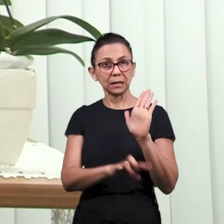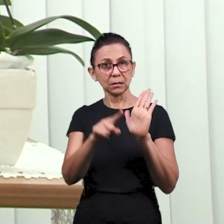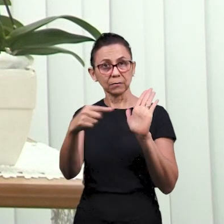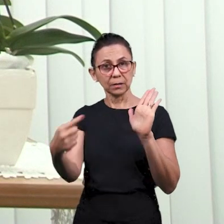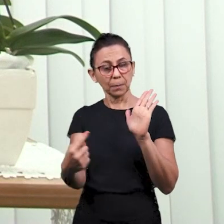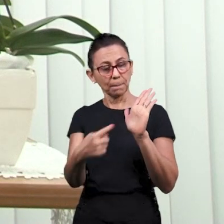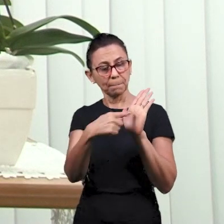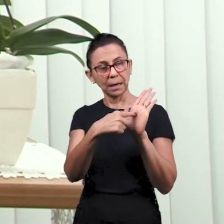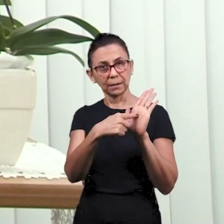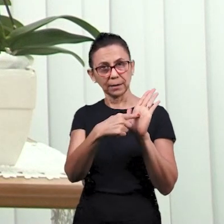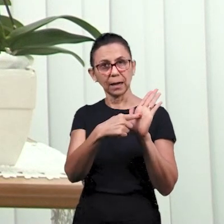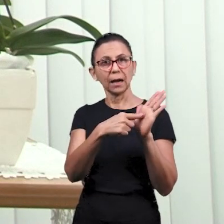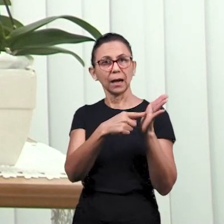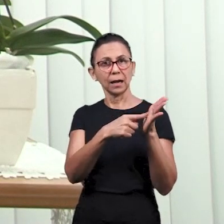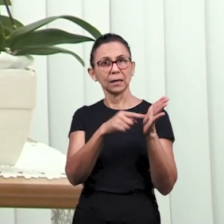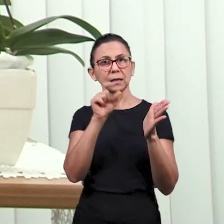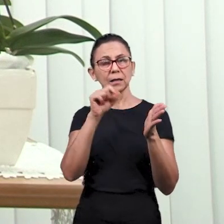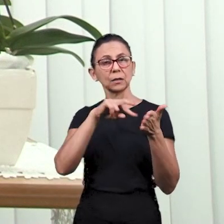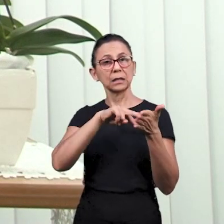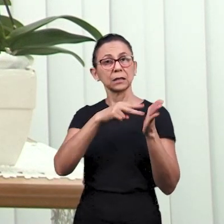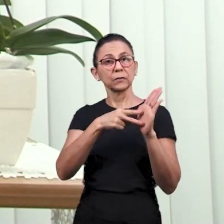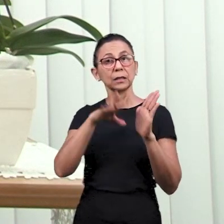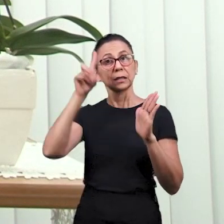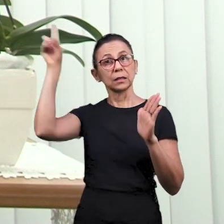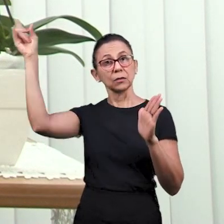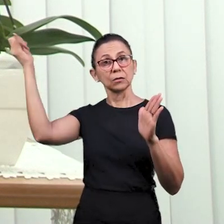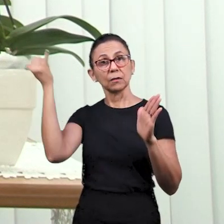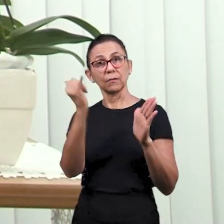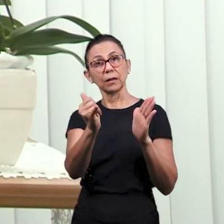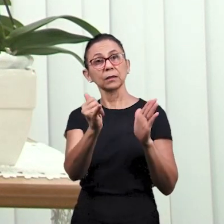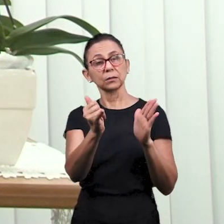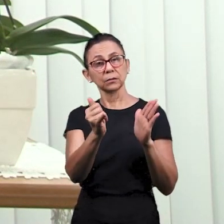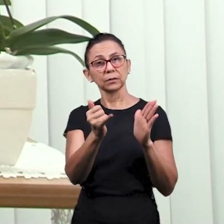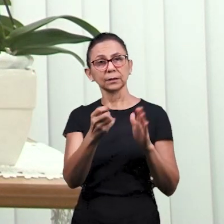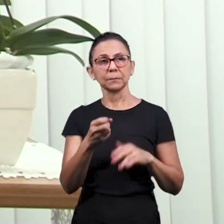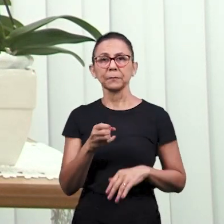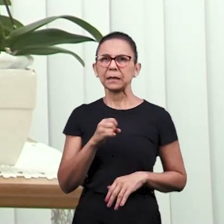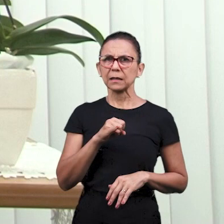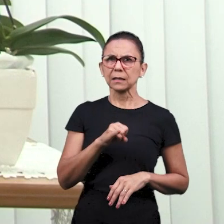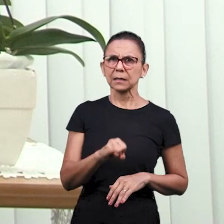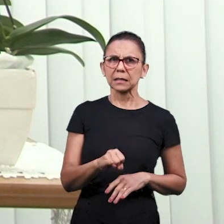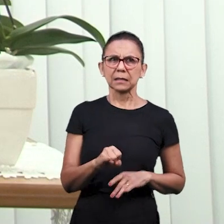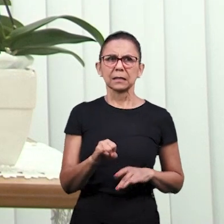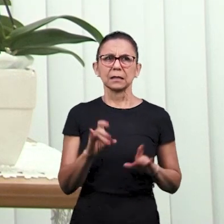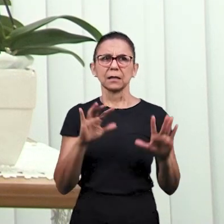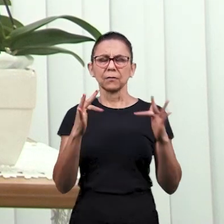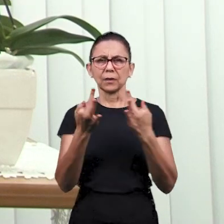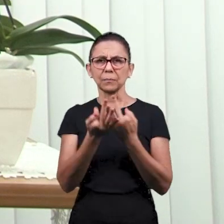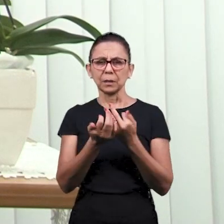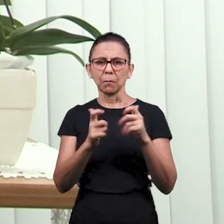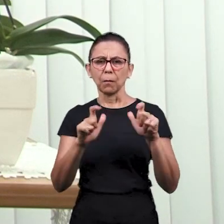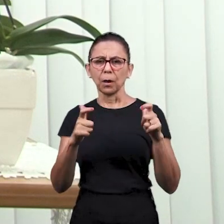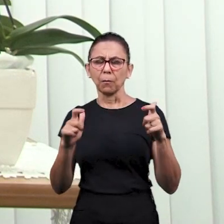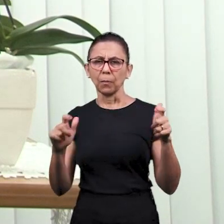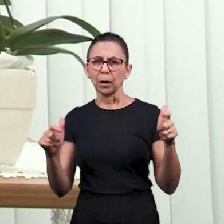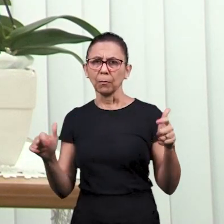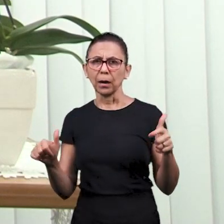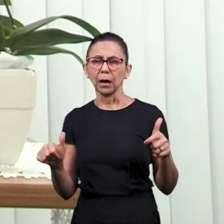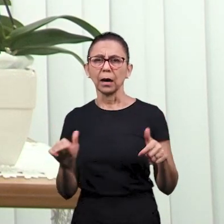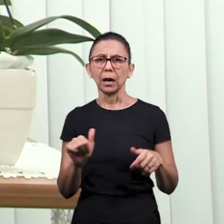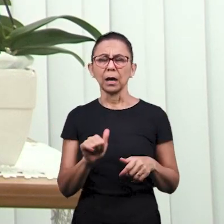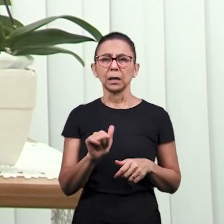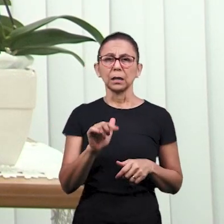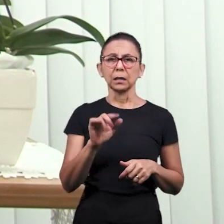человеку. Положите ваш палец там, где вы откроете. Это Слово от Господа для вашей жизни. Если